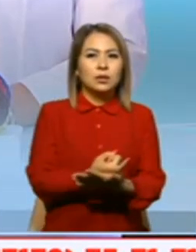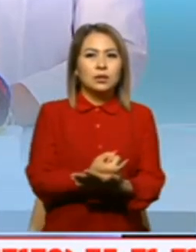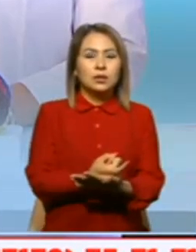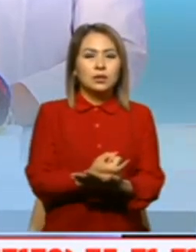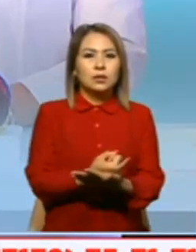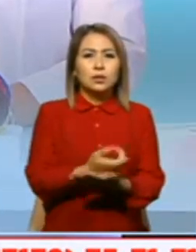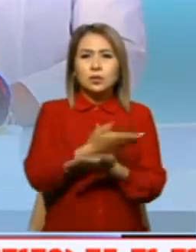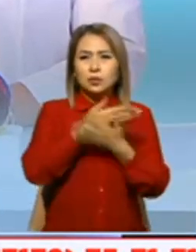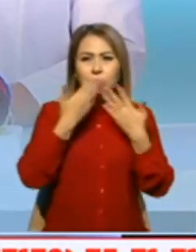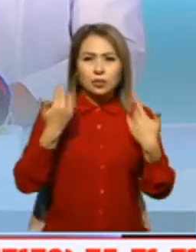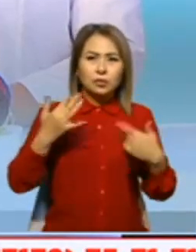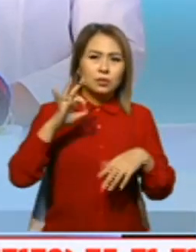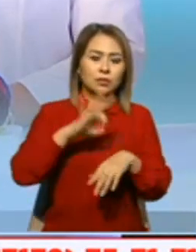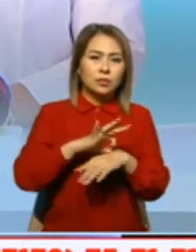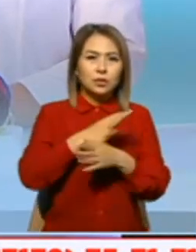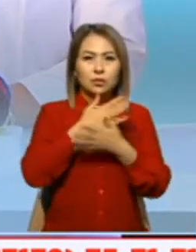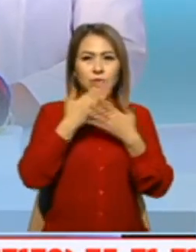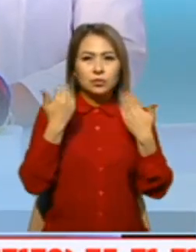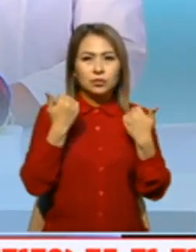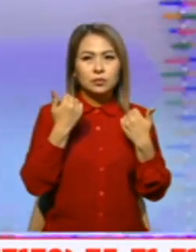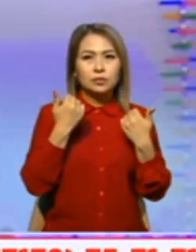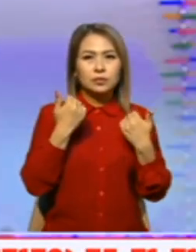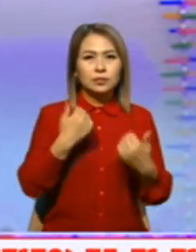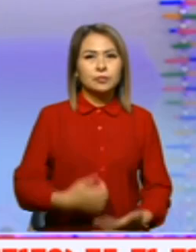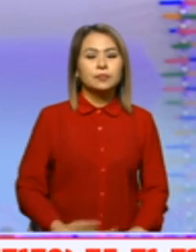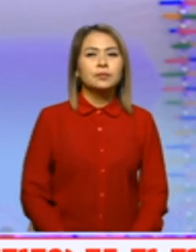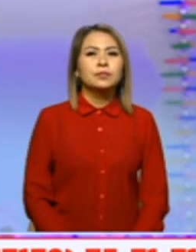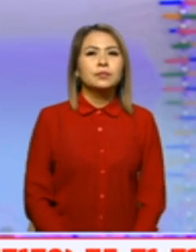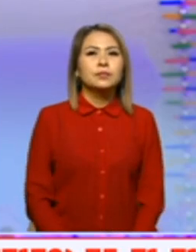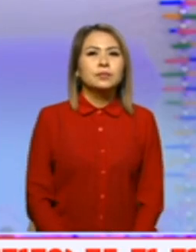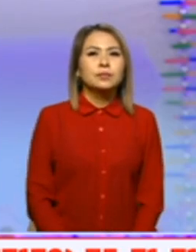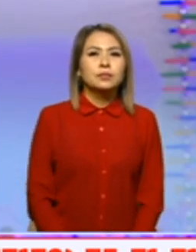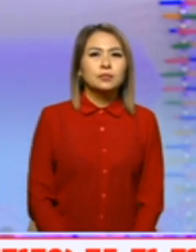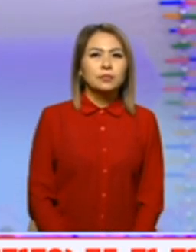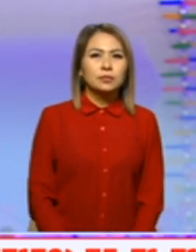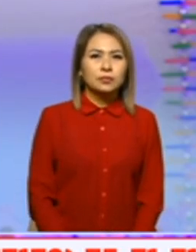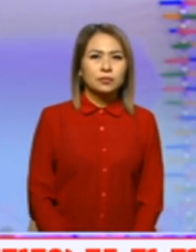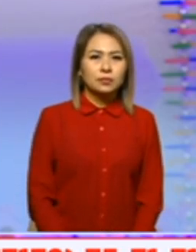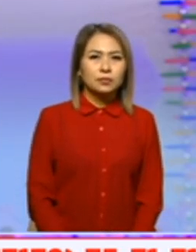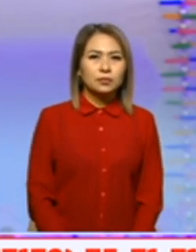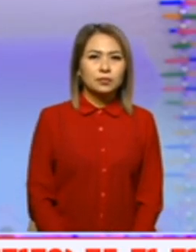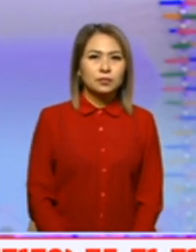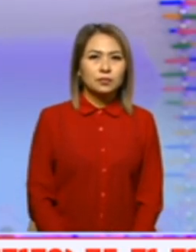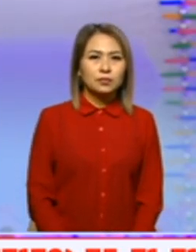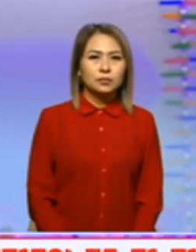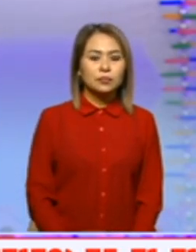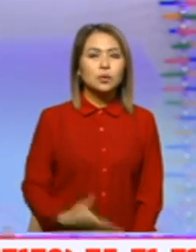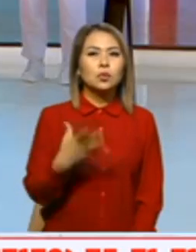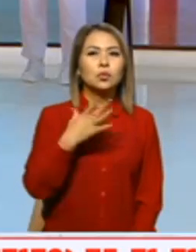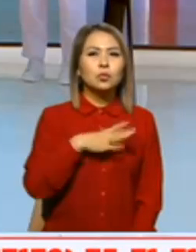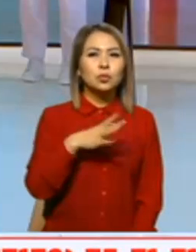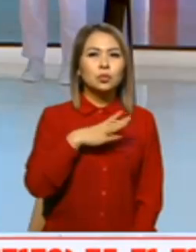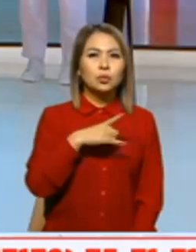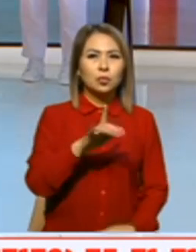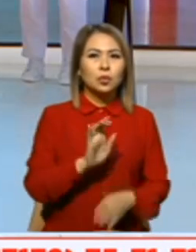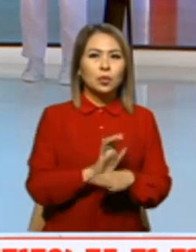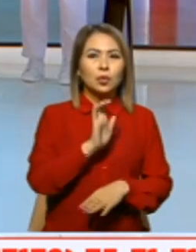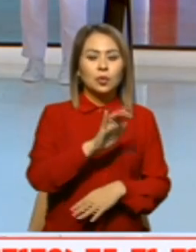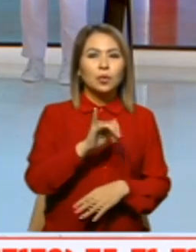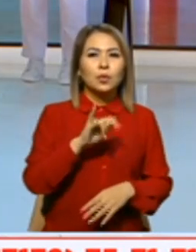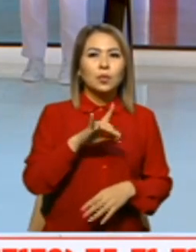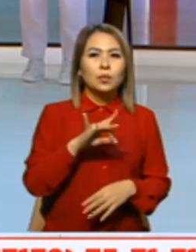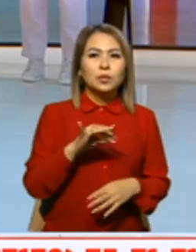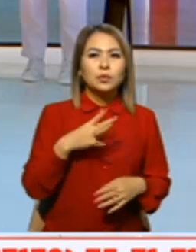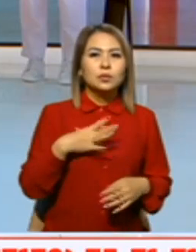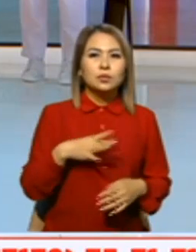несі жоқ. Белгілері, иә? УЗИ-ге не үшін жіберді сізді?